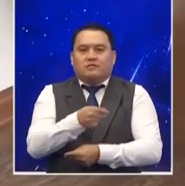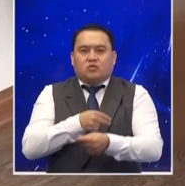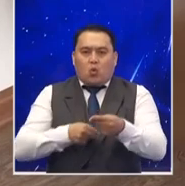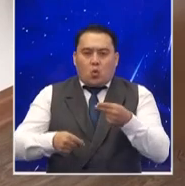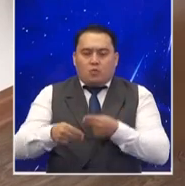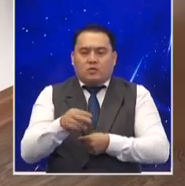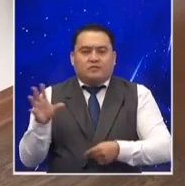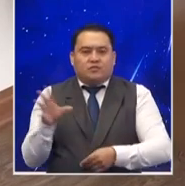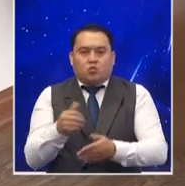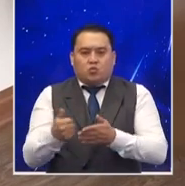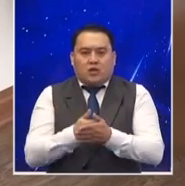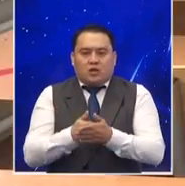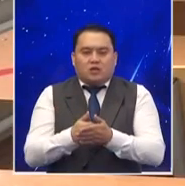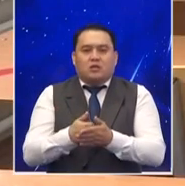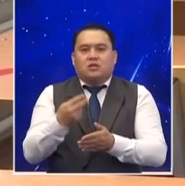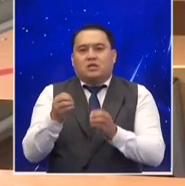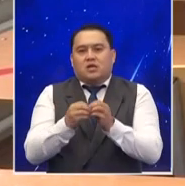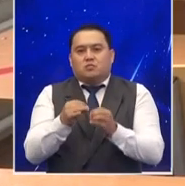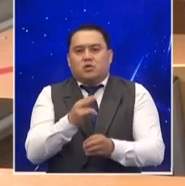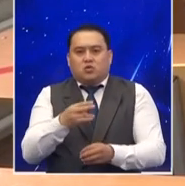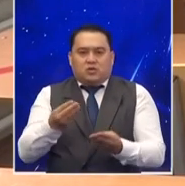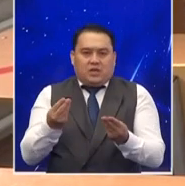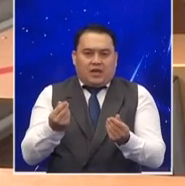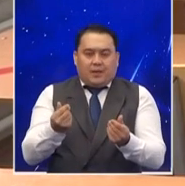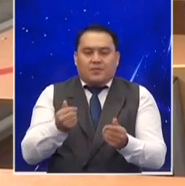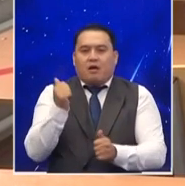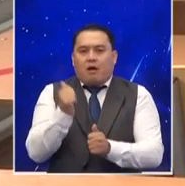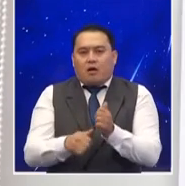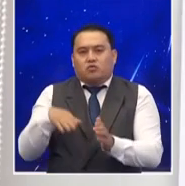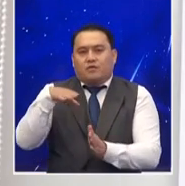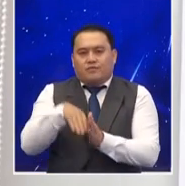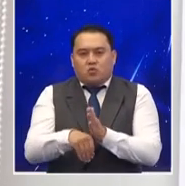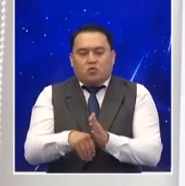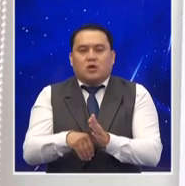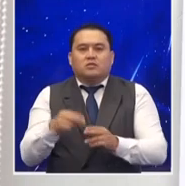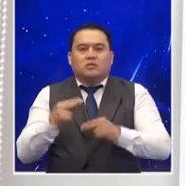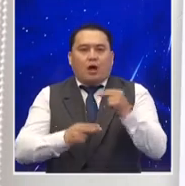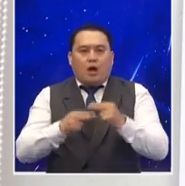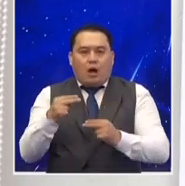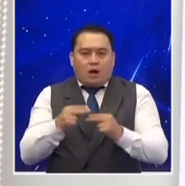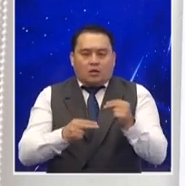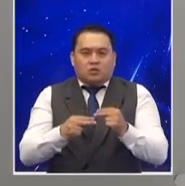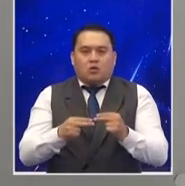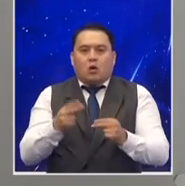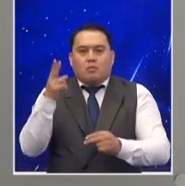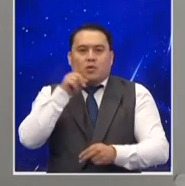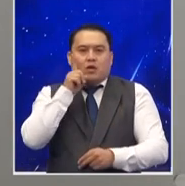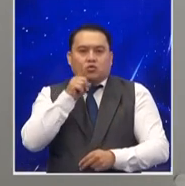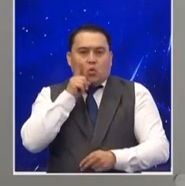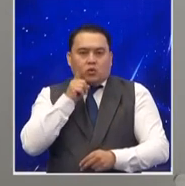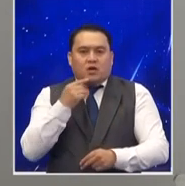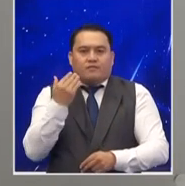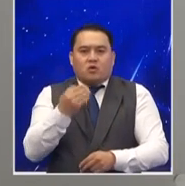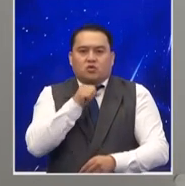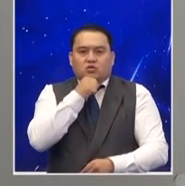Общими усилиями удалось собрать порядка 10 миллионов тенге. Каждый внес свою лепту. Строители также из числа молодежи. По